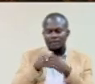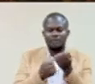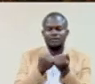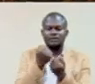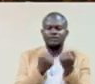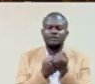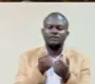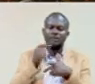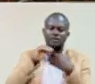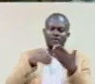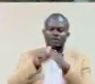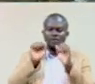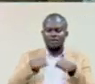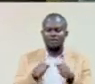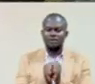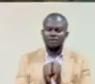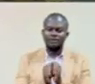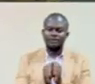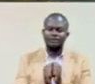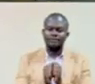buzuzanye byose birakunda.